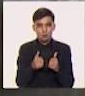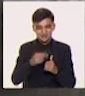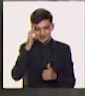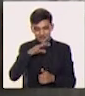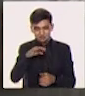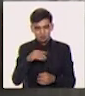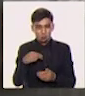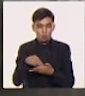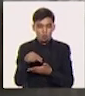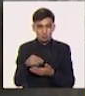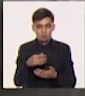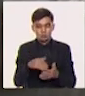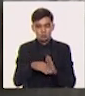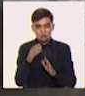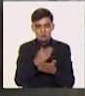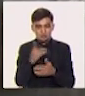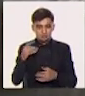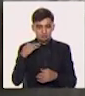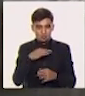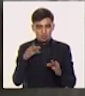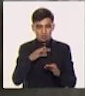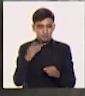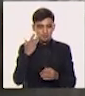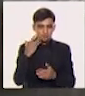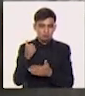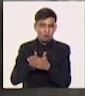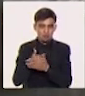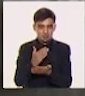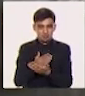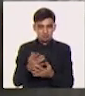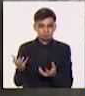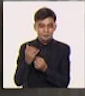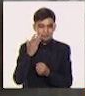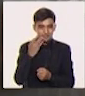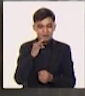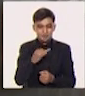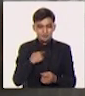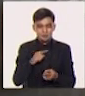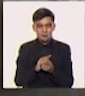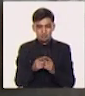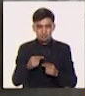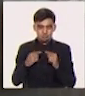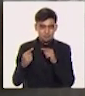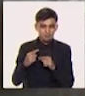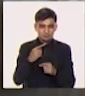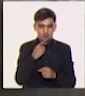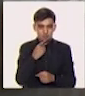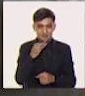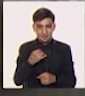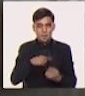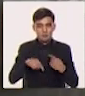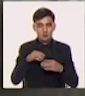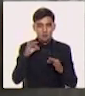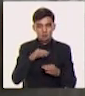Көршілес мемлекеттерде жеңіл өнеркәсіп саласына үлкен қолдау көрсетілгендіктен нарықта олармен бәсекелес болу өте қиын. Ал біз барлық